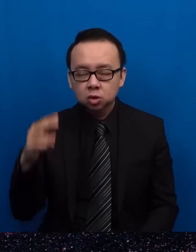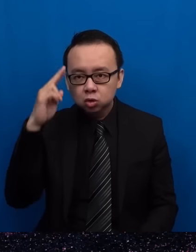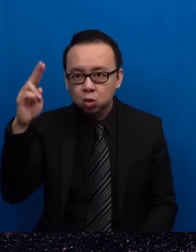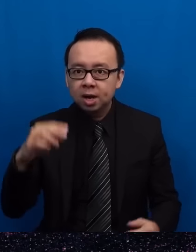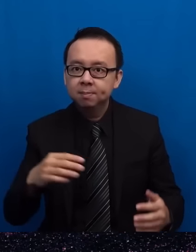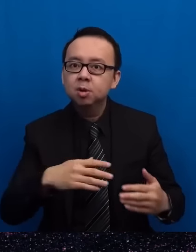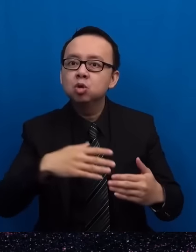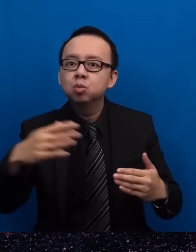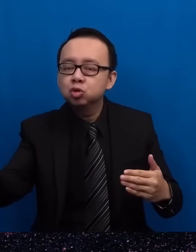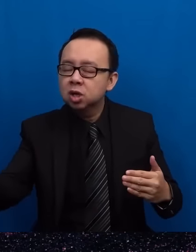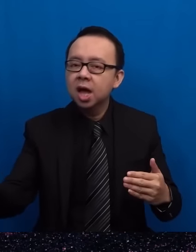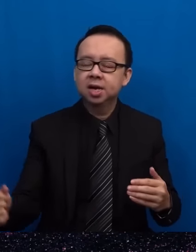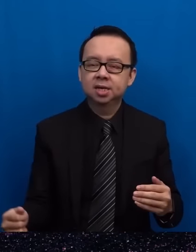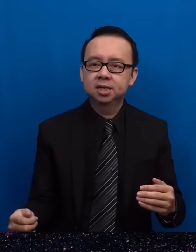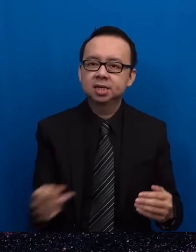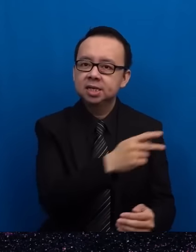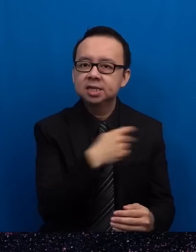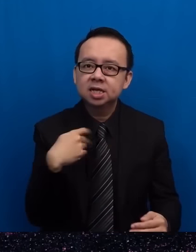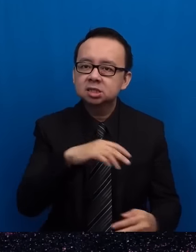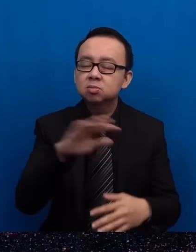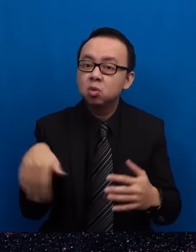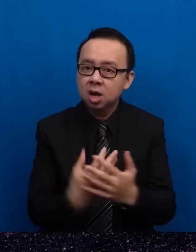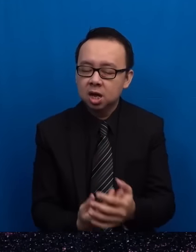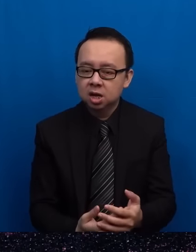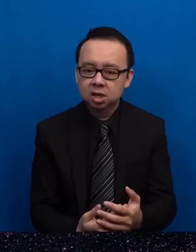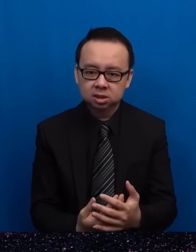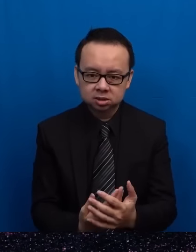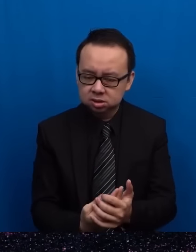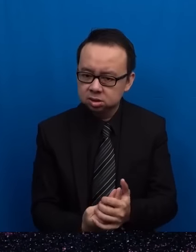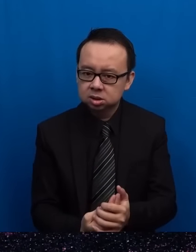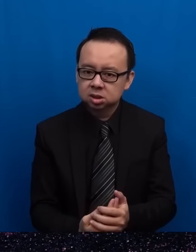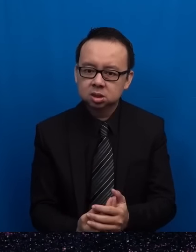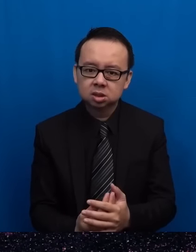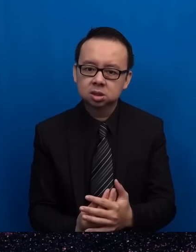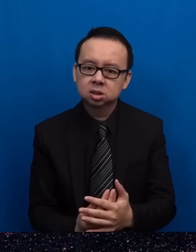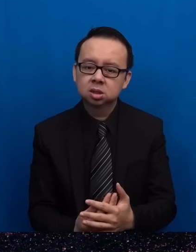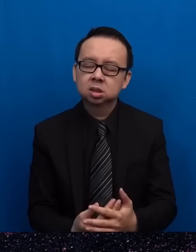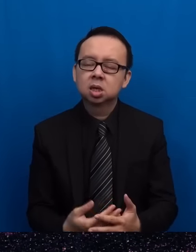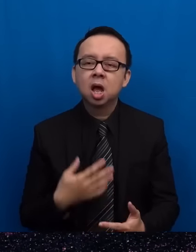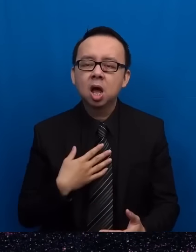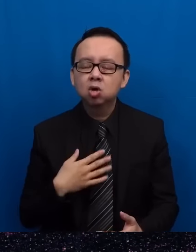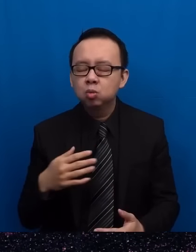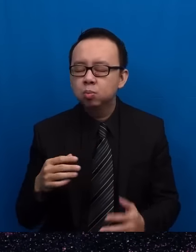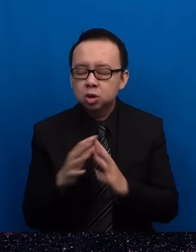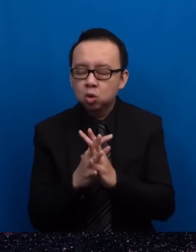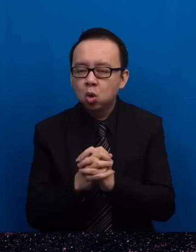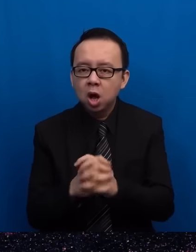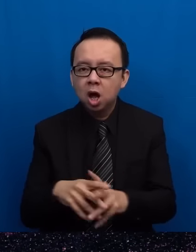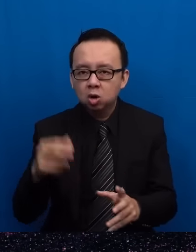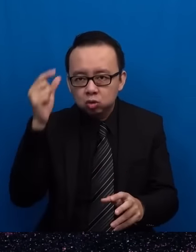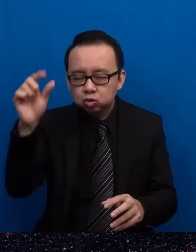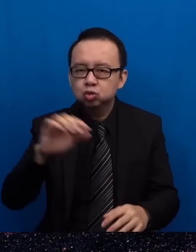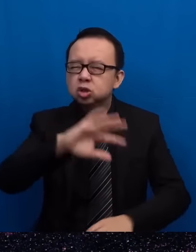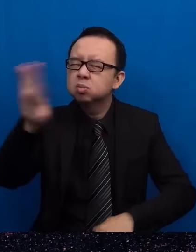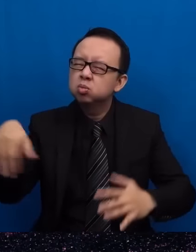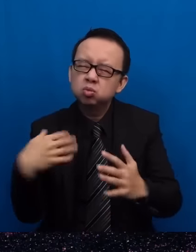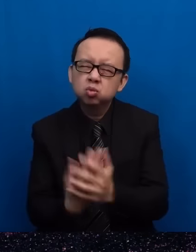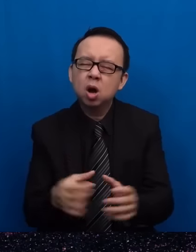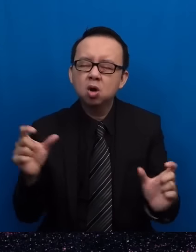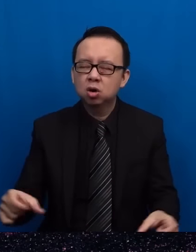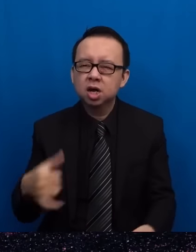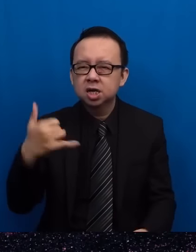Goshen Mesir itu, ketika Engkau luputkan mereka dari malaikat maut. Hamba berdoa untuk semua orang, termasuk mereka yang belum mengenal Tuhan, bahkan